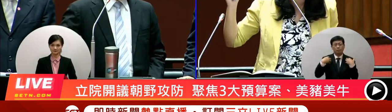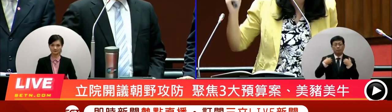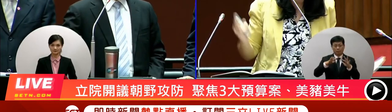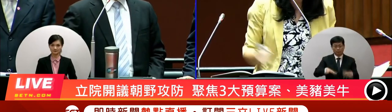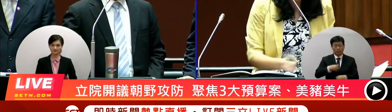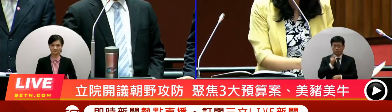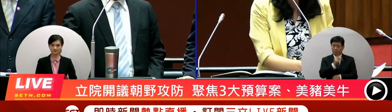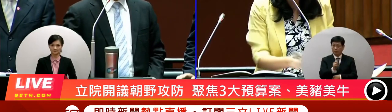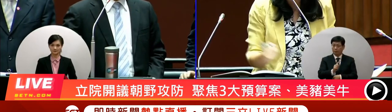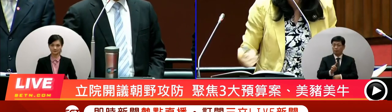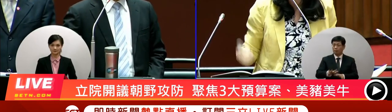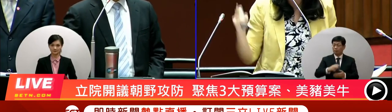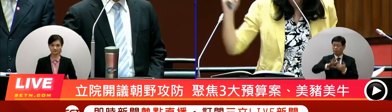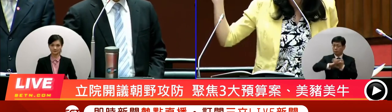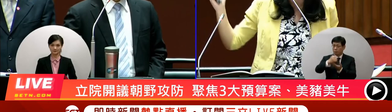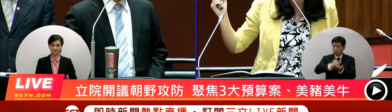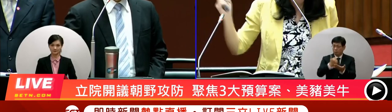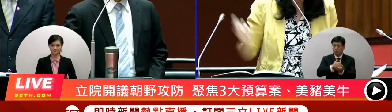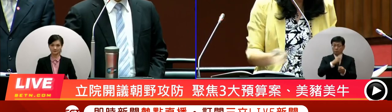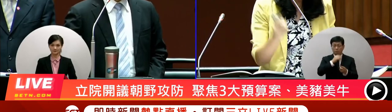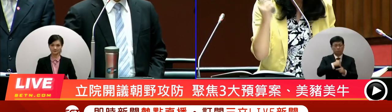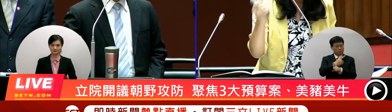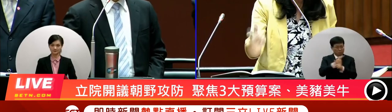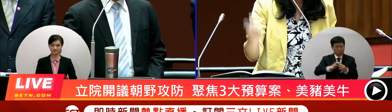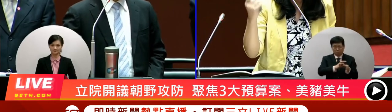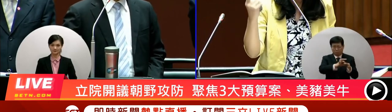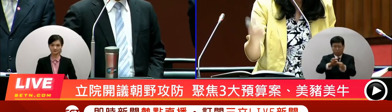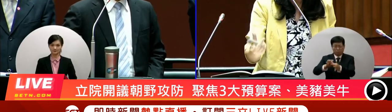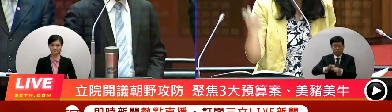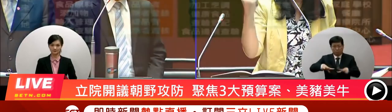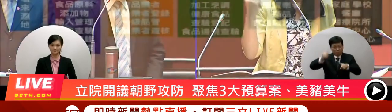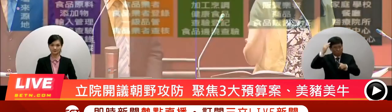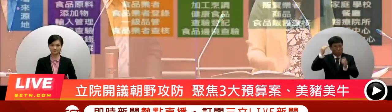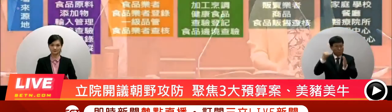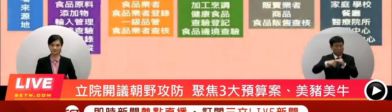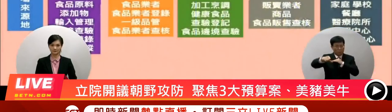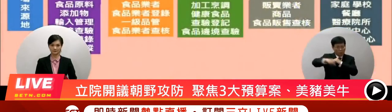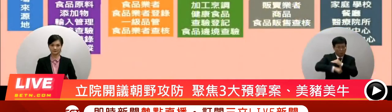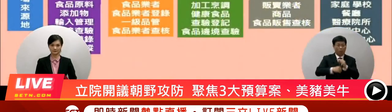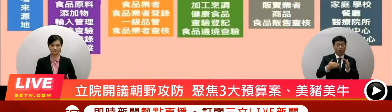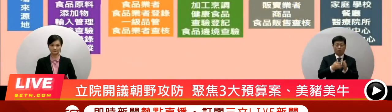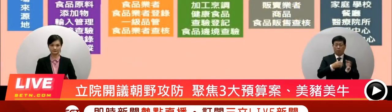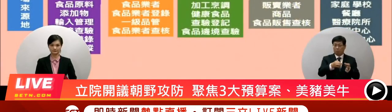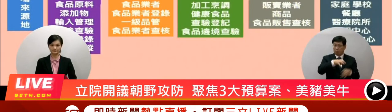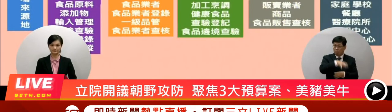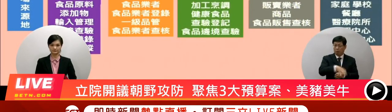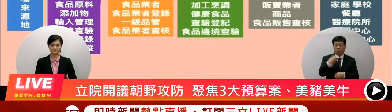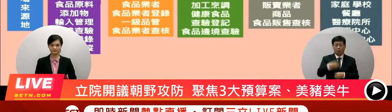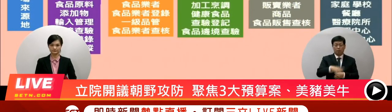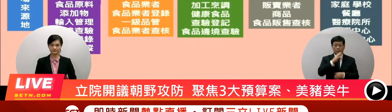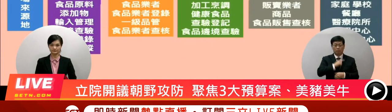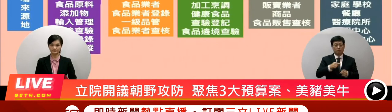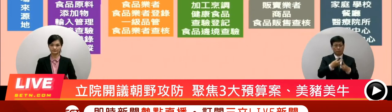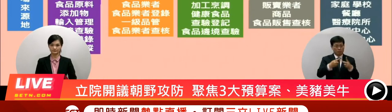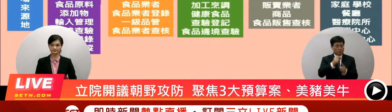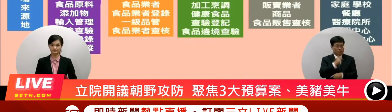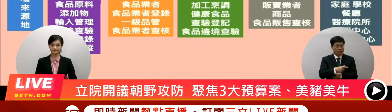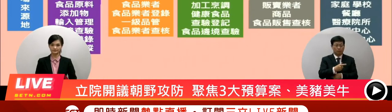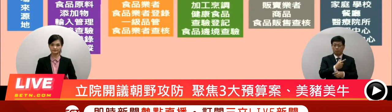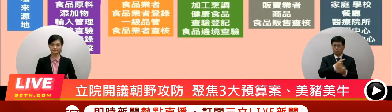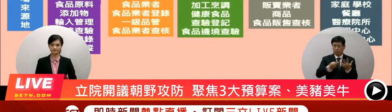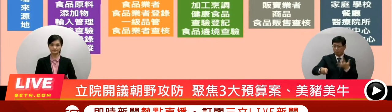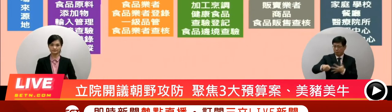看到的是说，今天进口肉品整条供应链，你从源头到边境到我们的这个市场，甚至到我们的消费者端，所